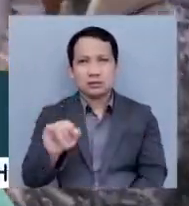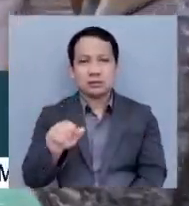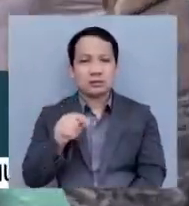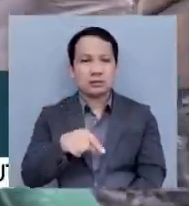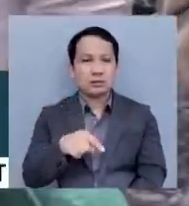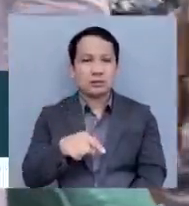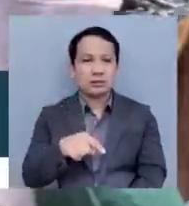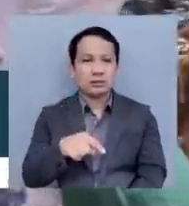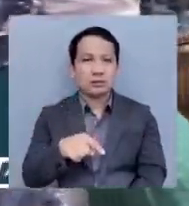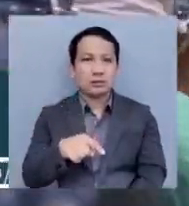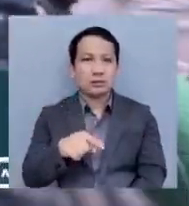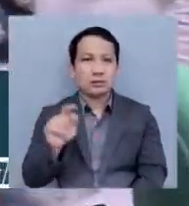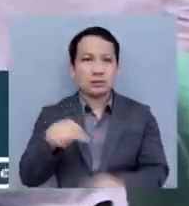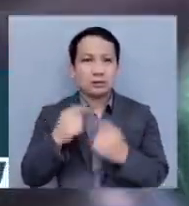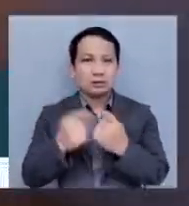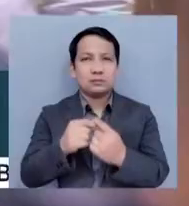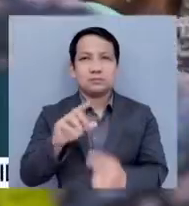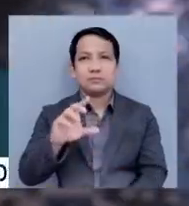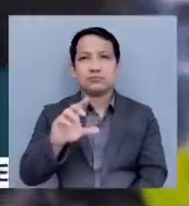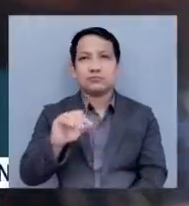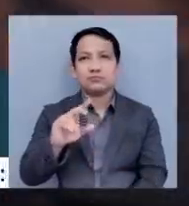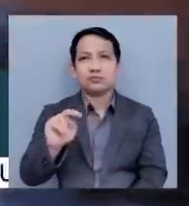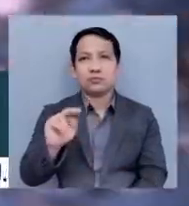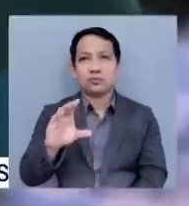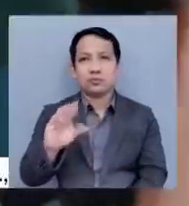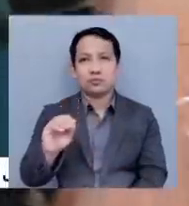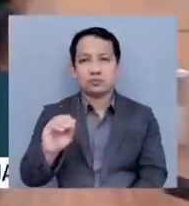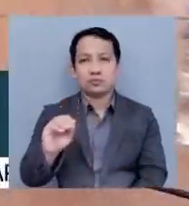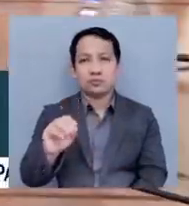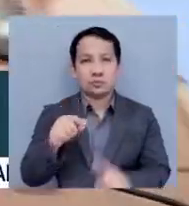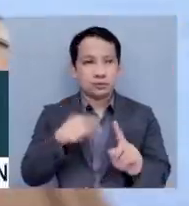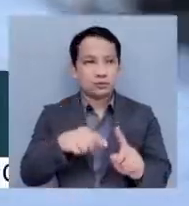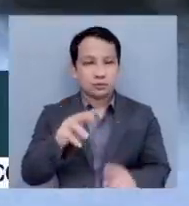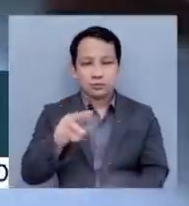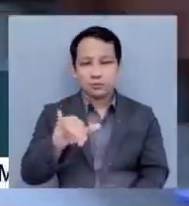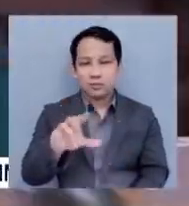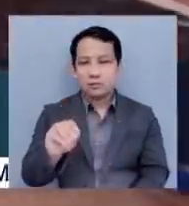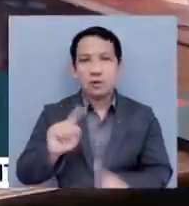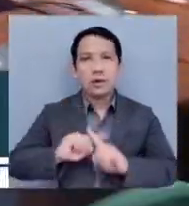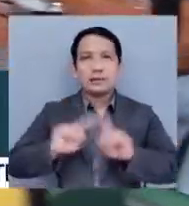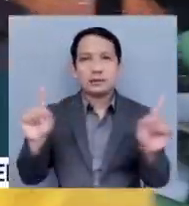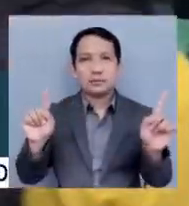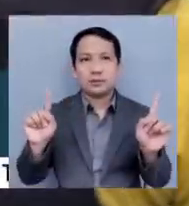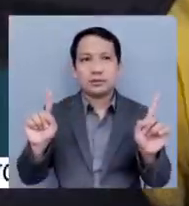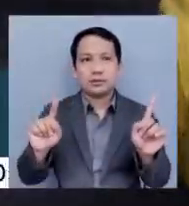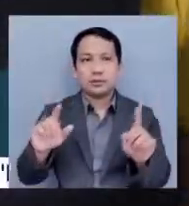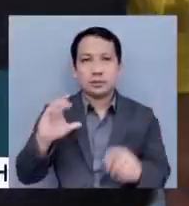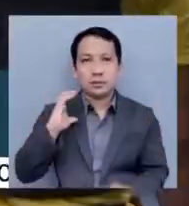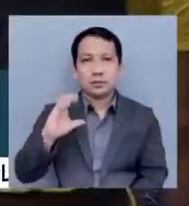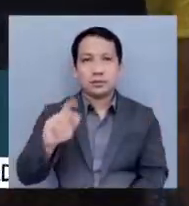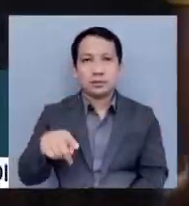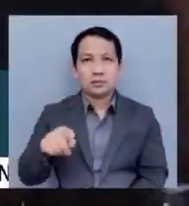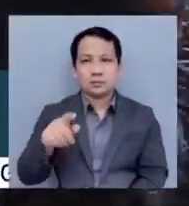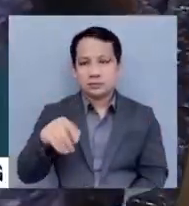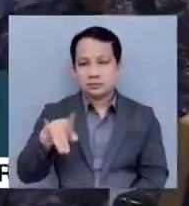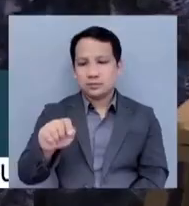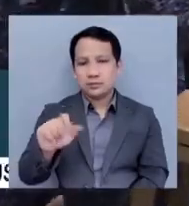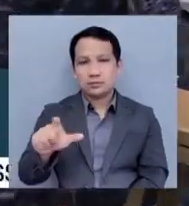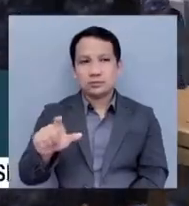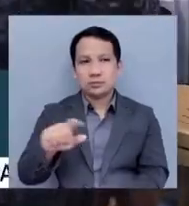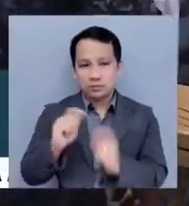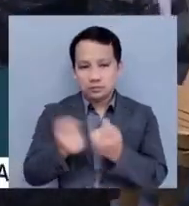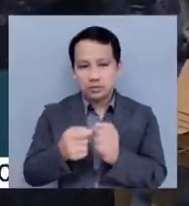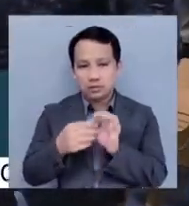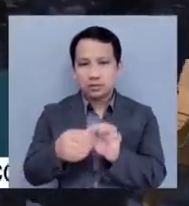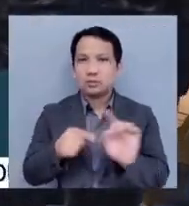ni Susongko. Okay. Tapos itong kay Mayo, ibang official si Captain Pinyon and his team.